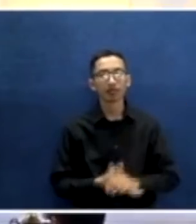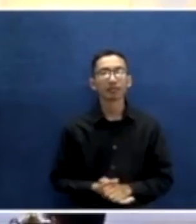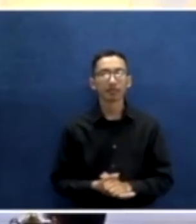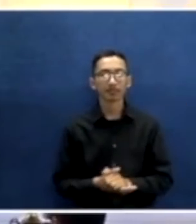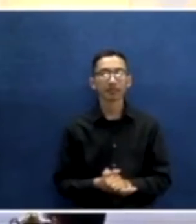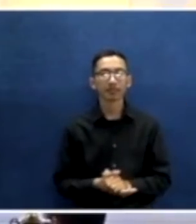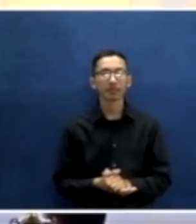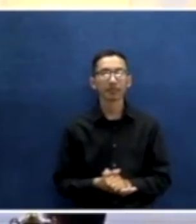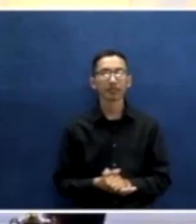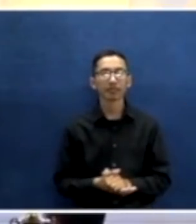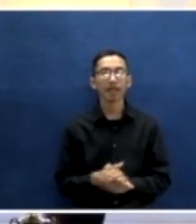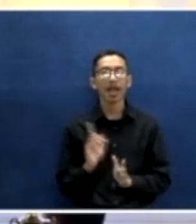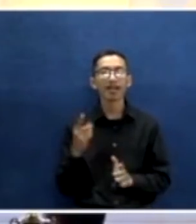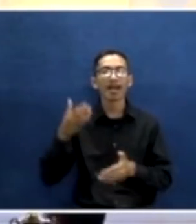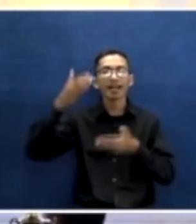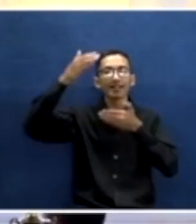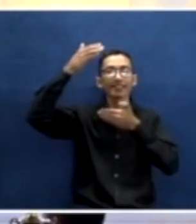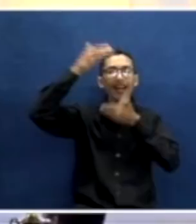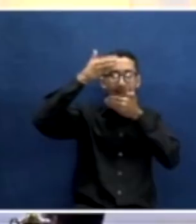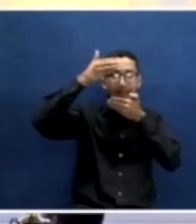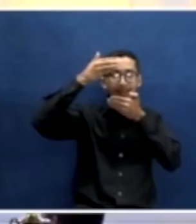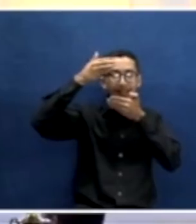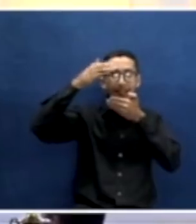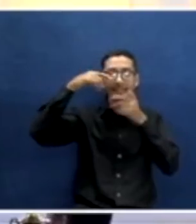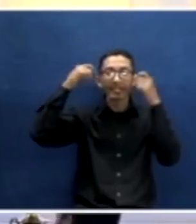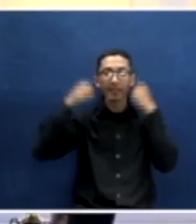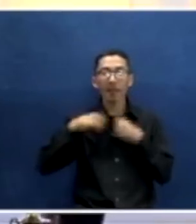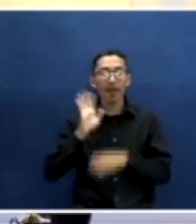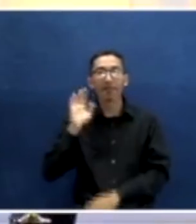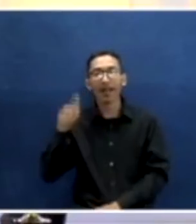yang pakai cadar tapi ndak pakai jilbab itu yang berhenti